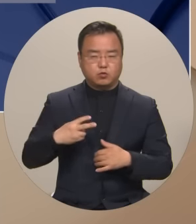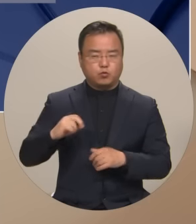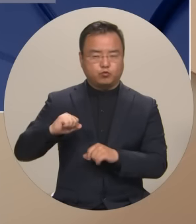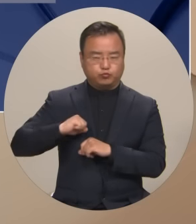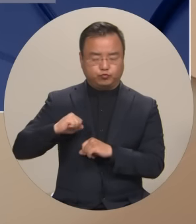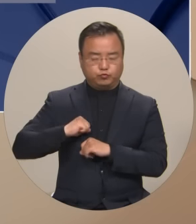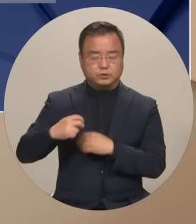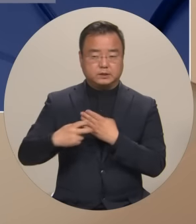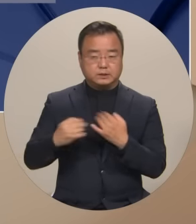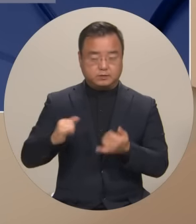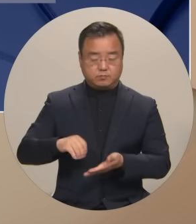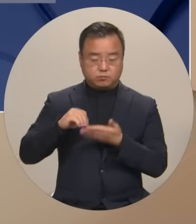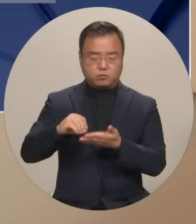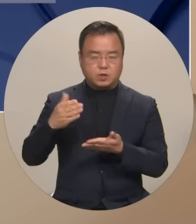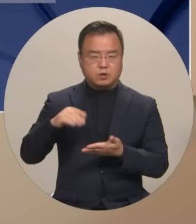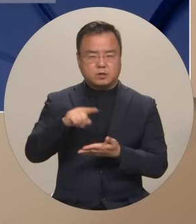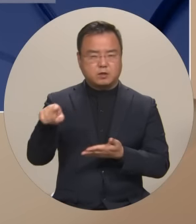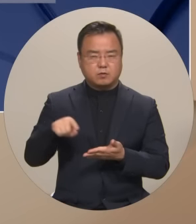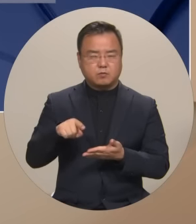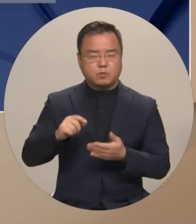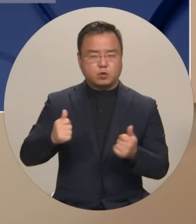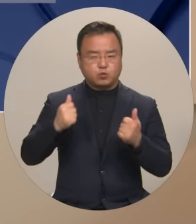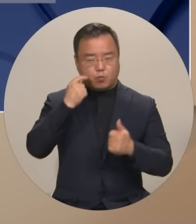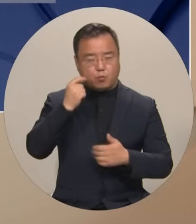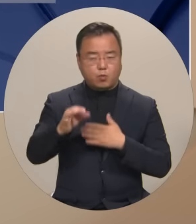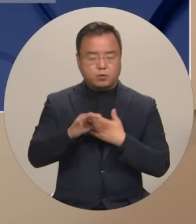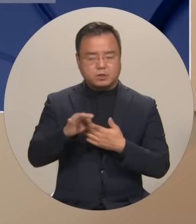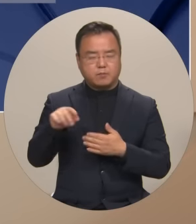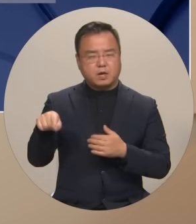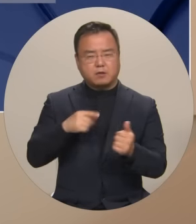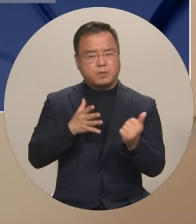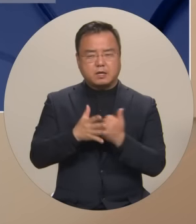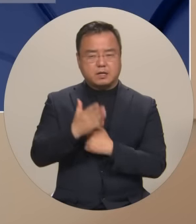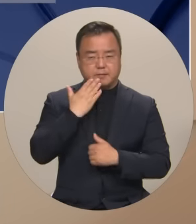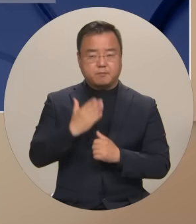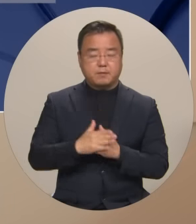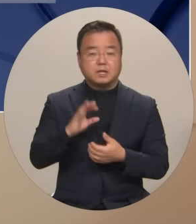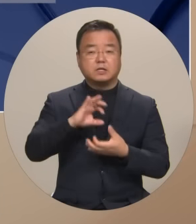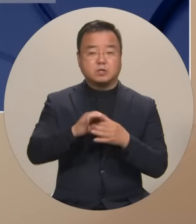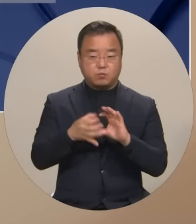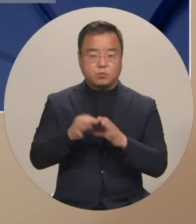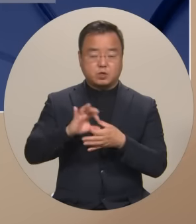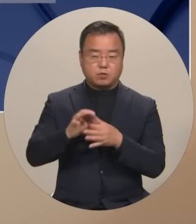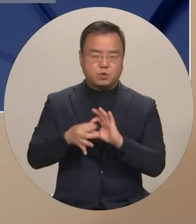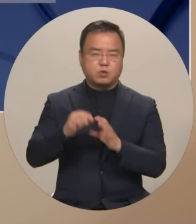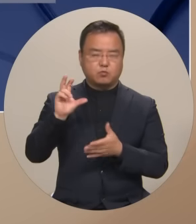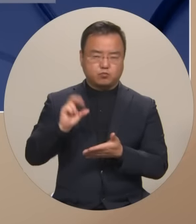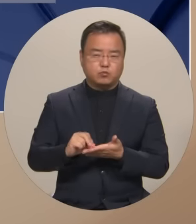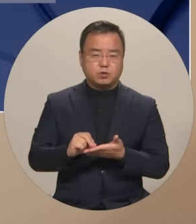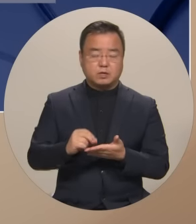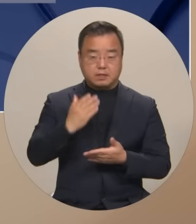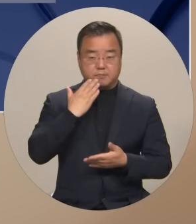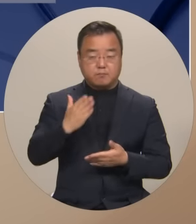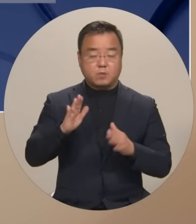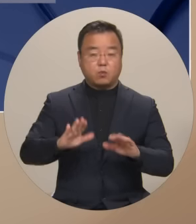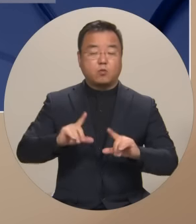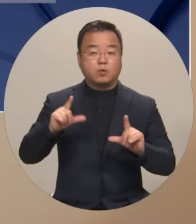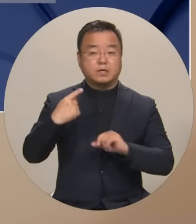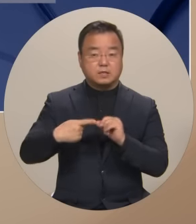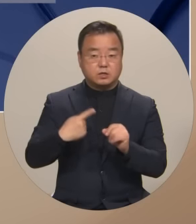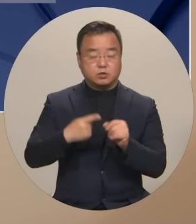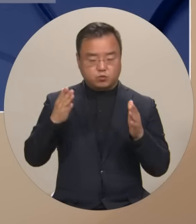공보의 모집에도 차지를 비줄 수밖에 없는 상황입니다 이렇게 연적으로 문제가 이어지는 건데요 의에서는 올한해 의료 백이